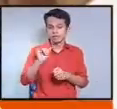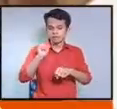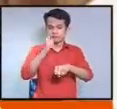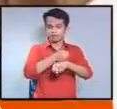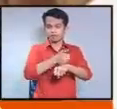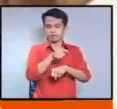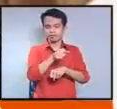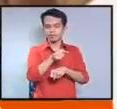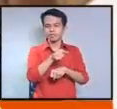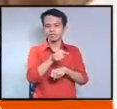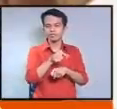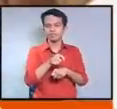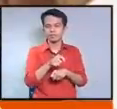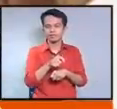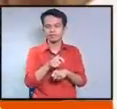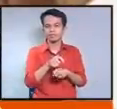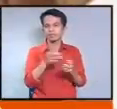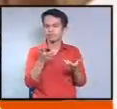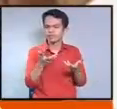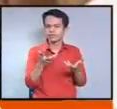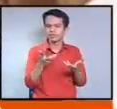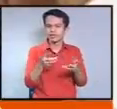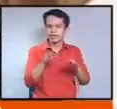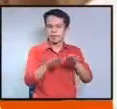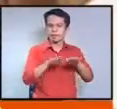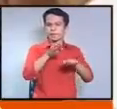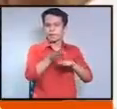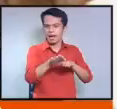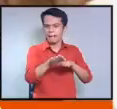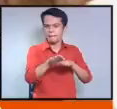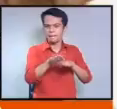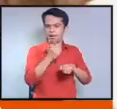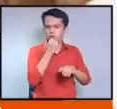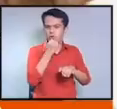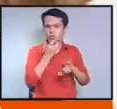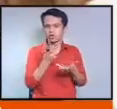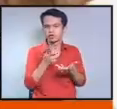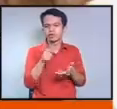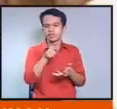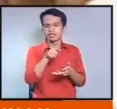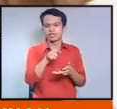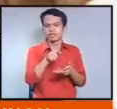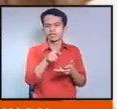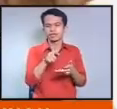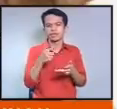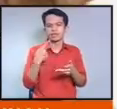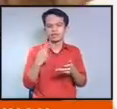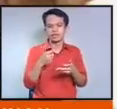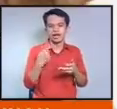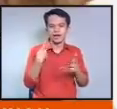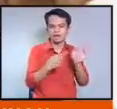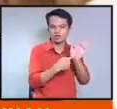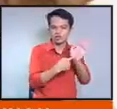she made missteps, if I may call it, that registered red signs that cannot be